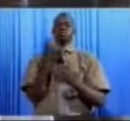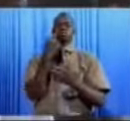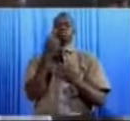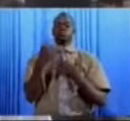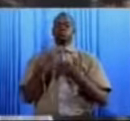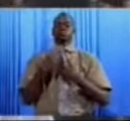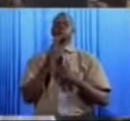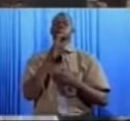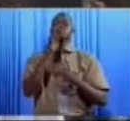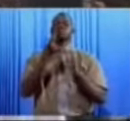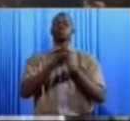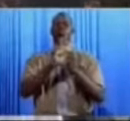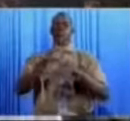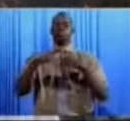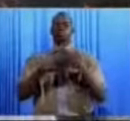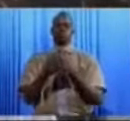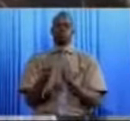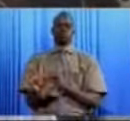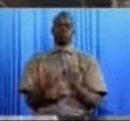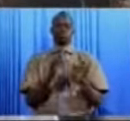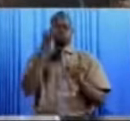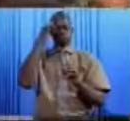faire nous